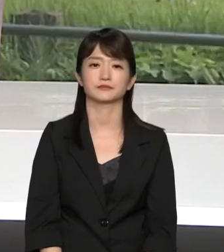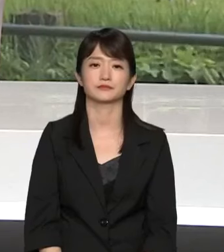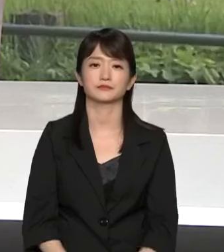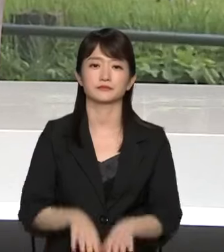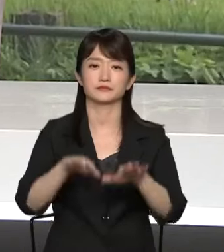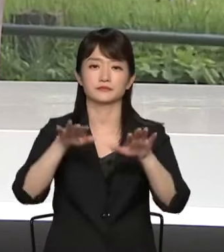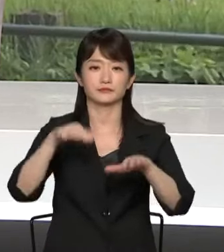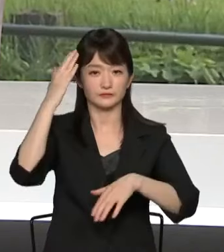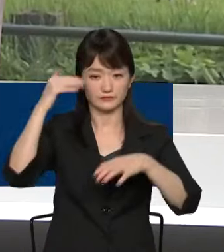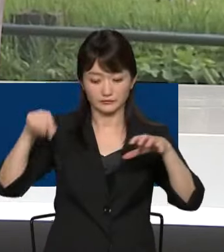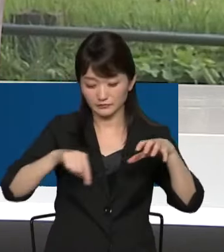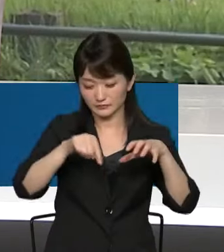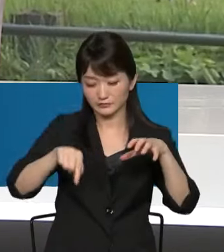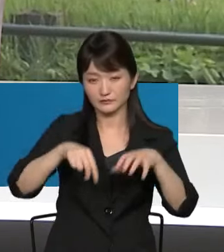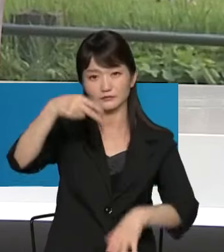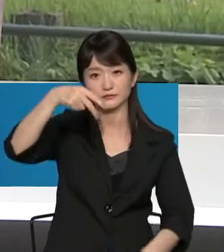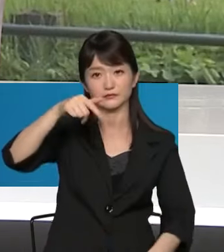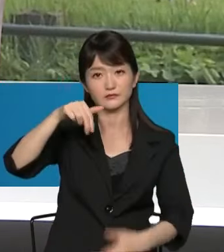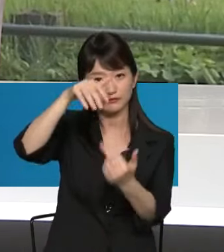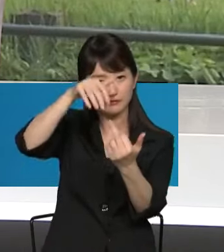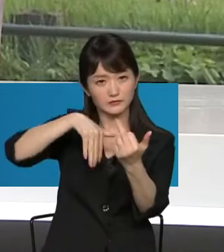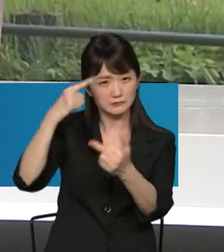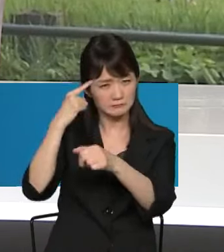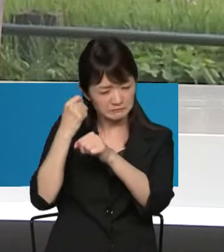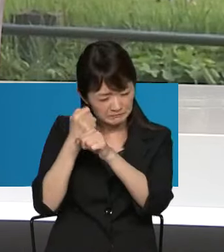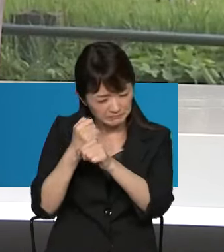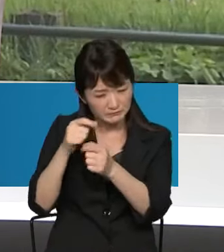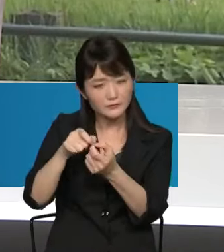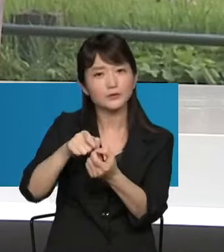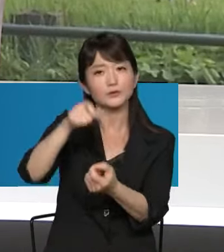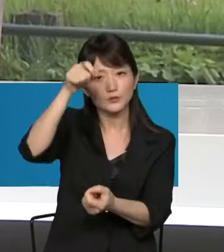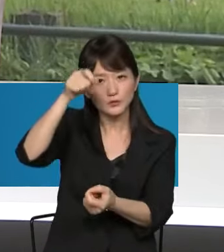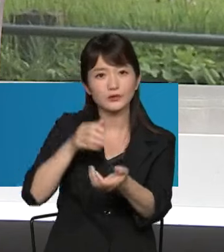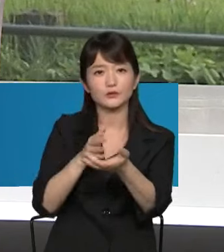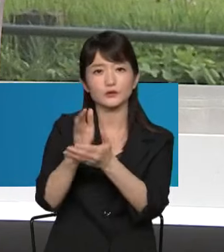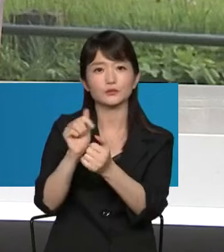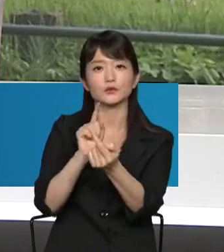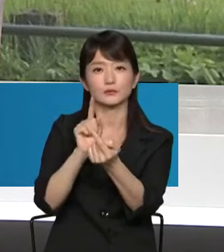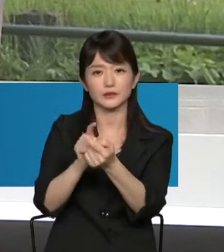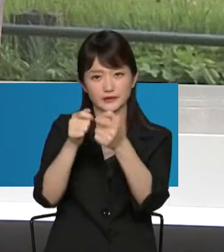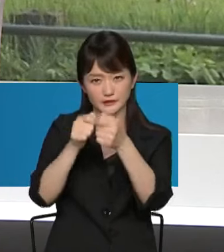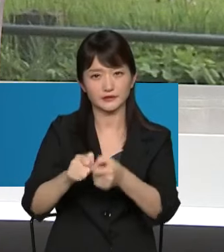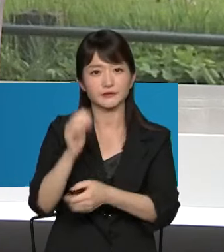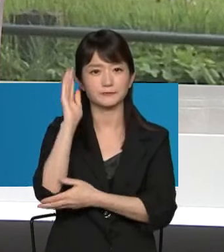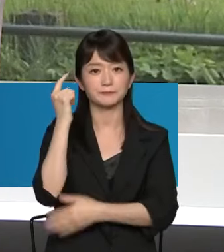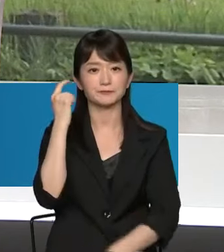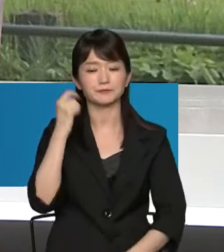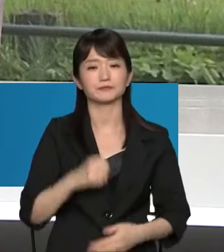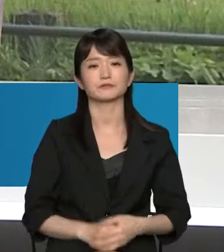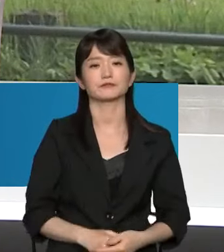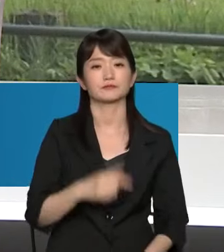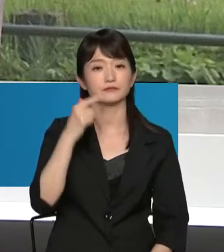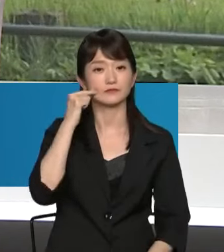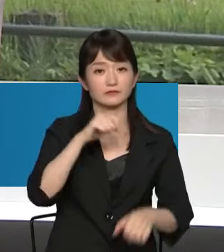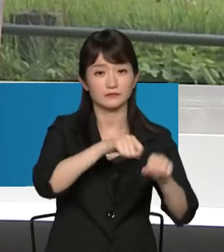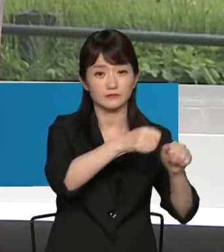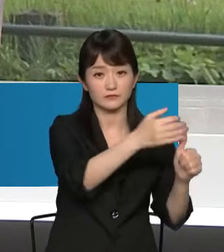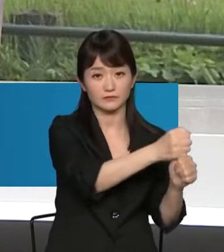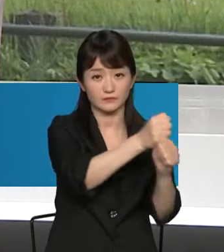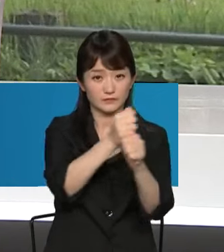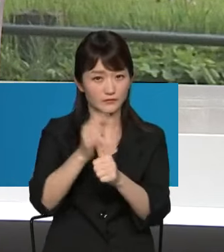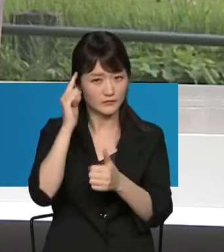네, 이번엔 국내에서 사도광산을 가장 오래 연구해온 전문가를 만나서 더 자세한 이야기를 들어보겠습니다. 일제 강제동원